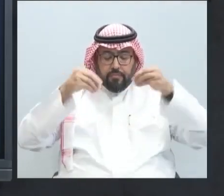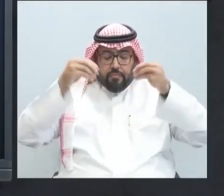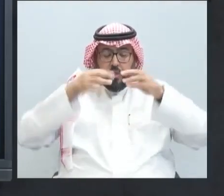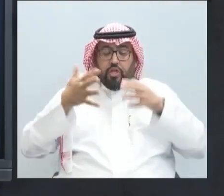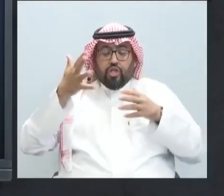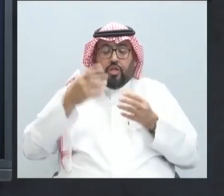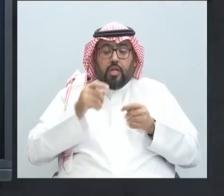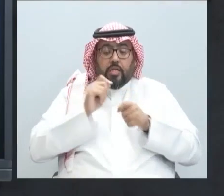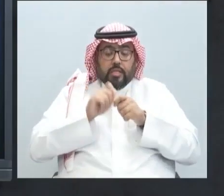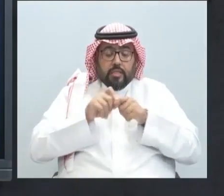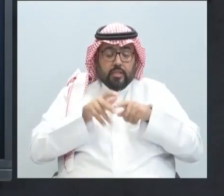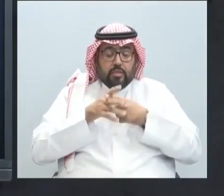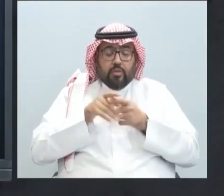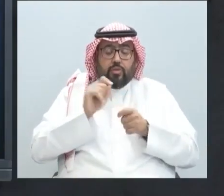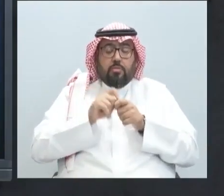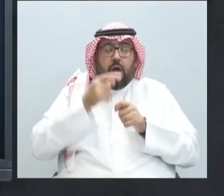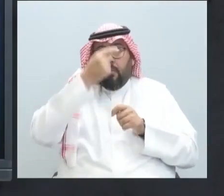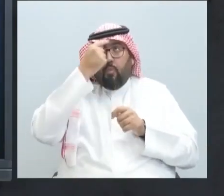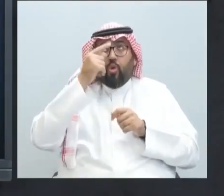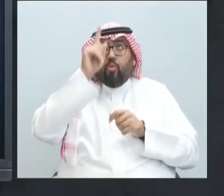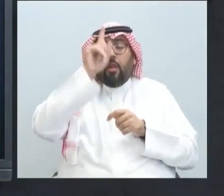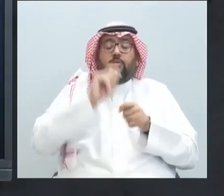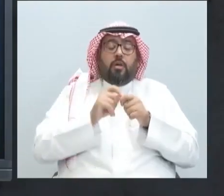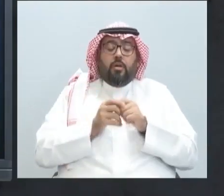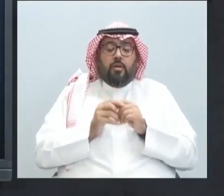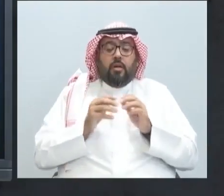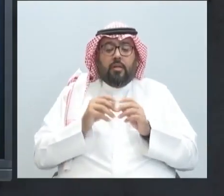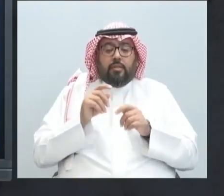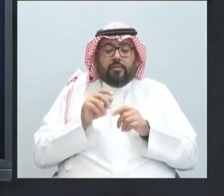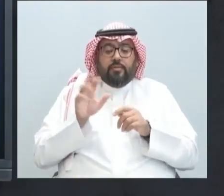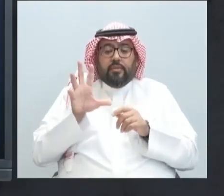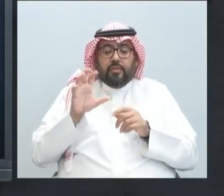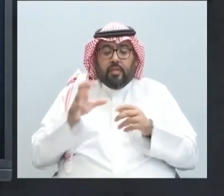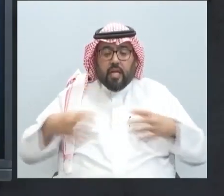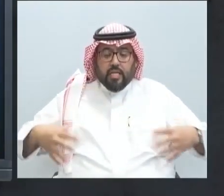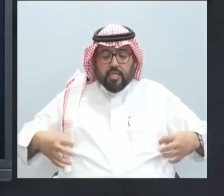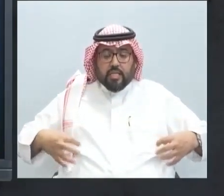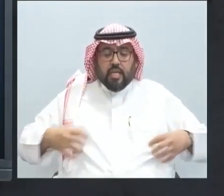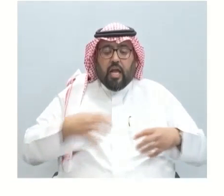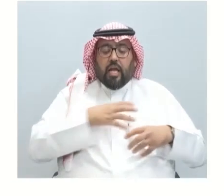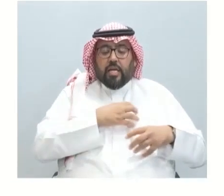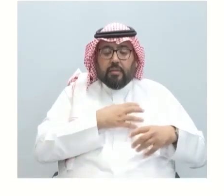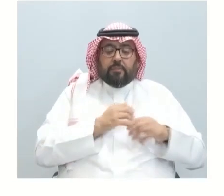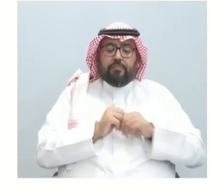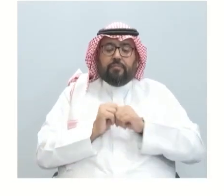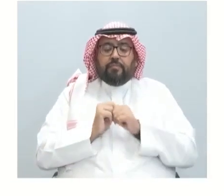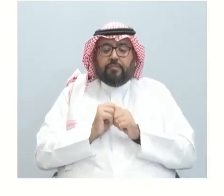الجديده هذه الانسجه هذه الاعضاء التي تعطينا في الاخير هذه الاج الاجهزه التي تكون المخلوق